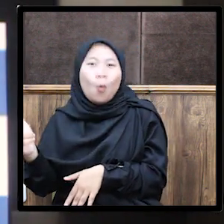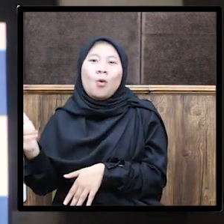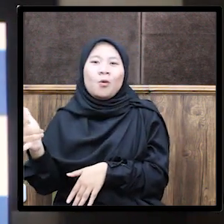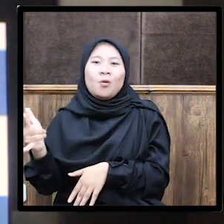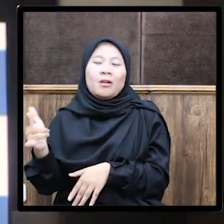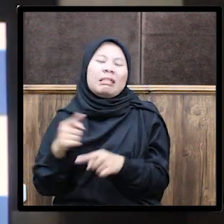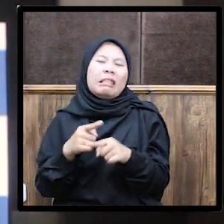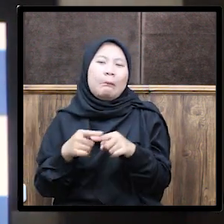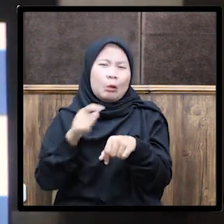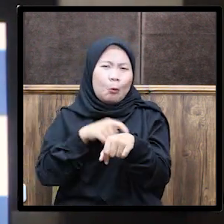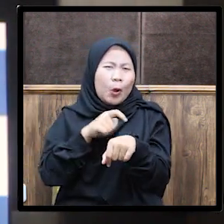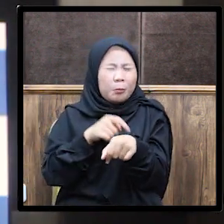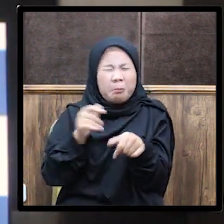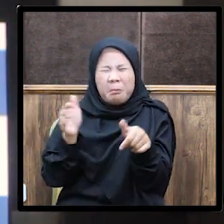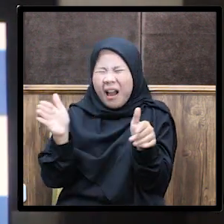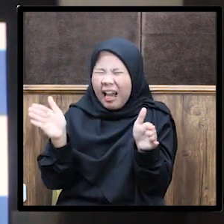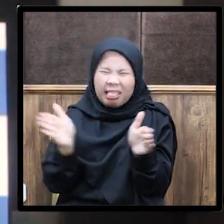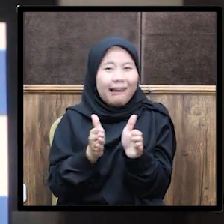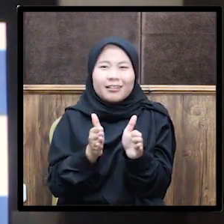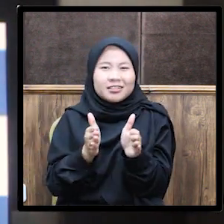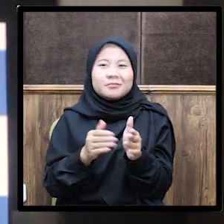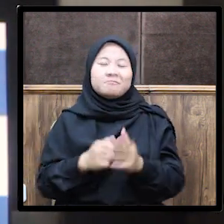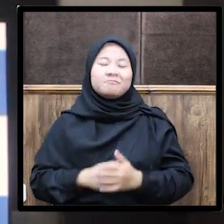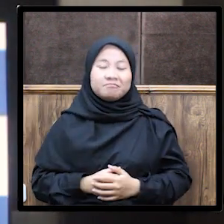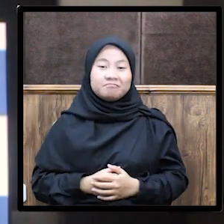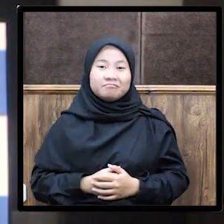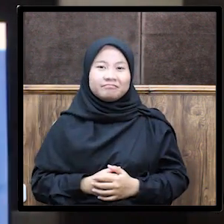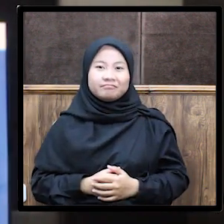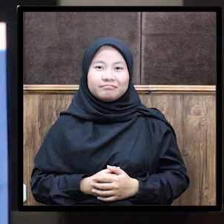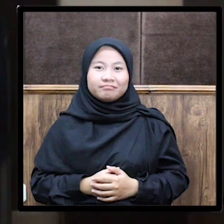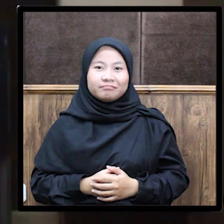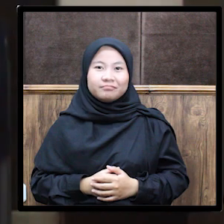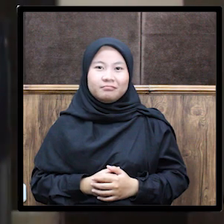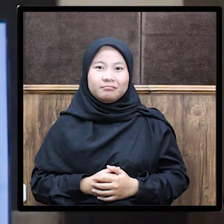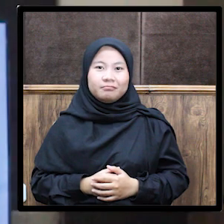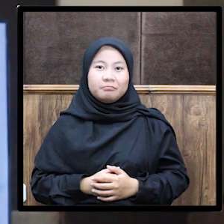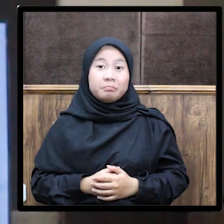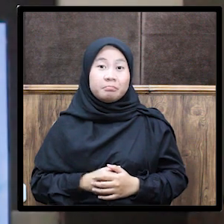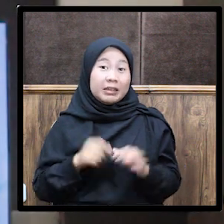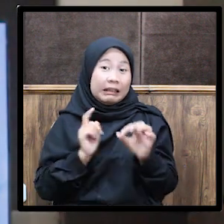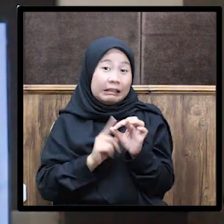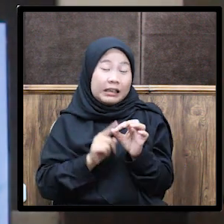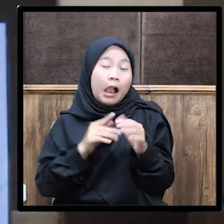kemudian waktu yang membatasi kita semuanya. Yang jelas bahwa pemilu